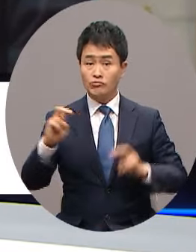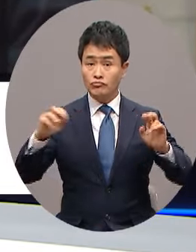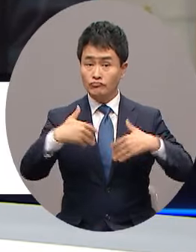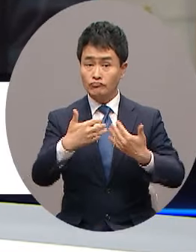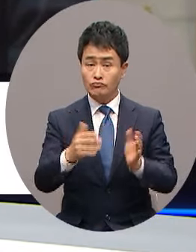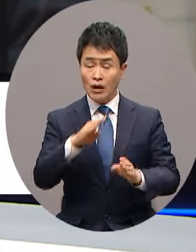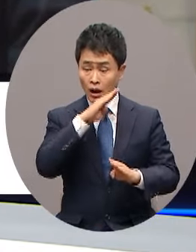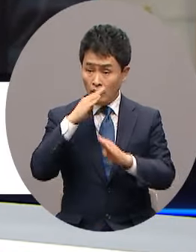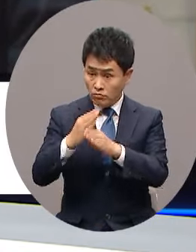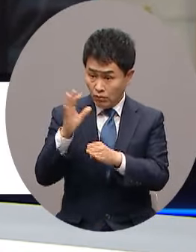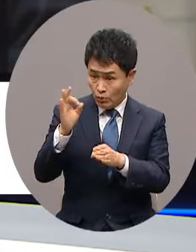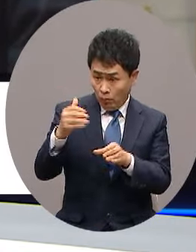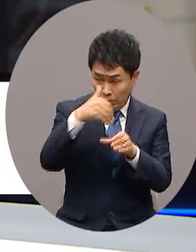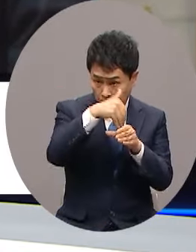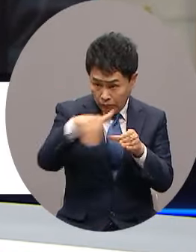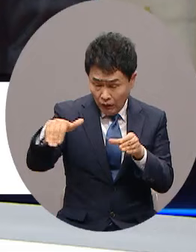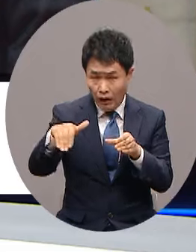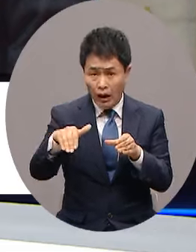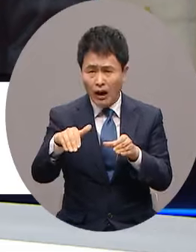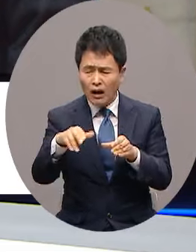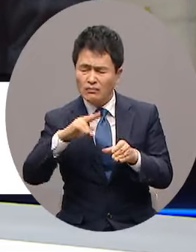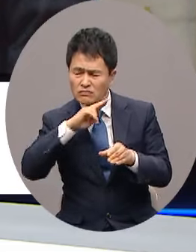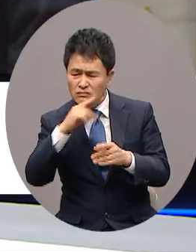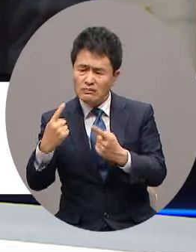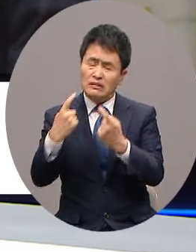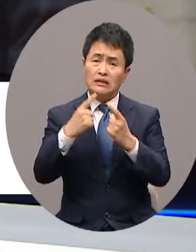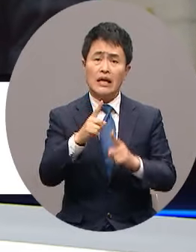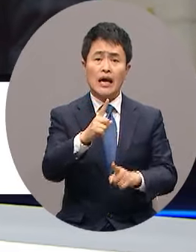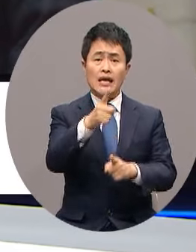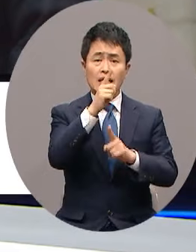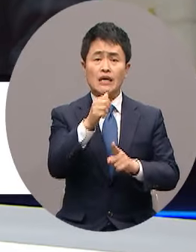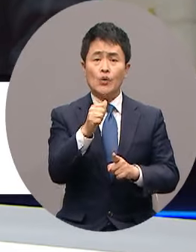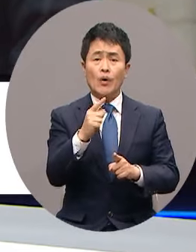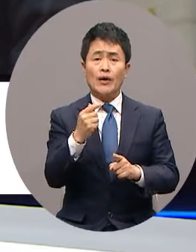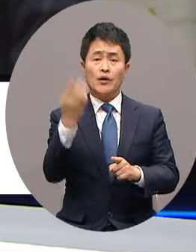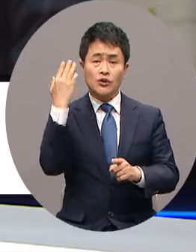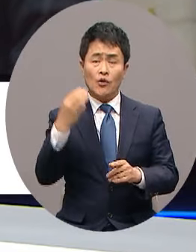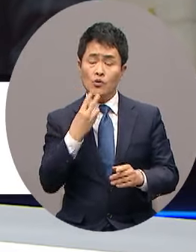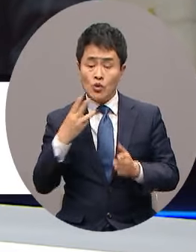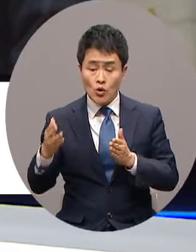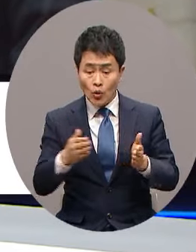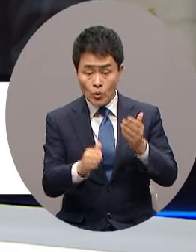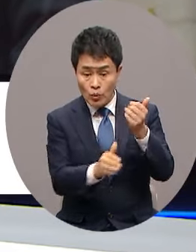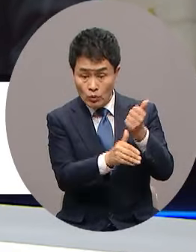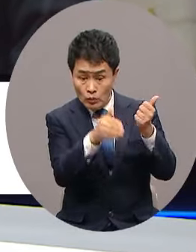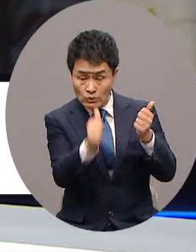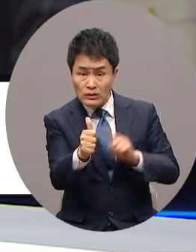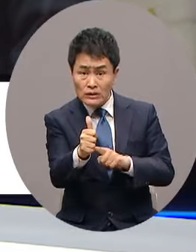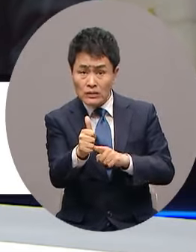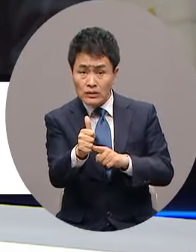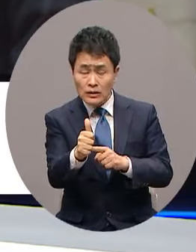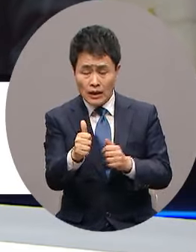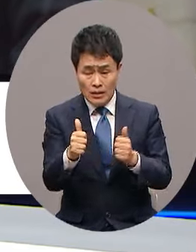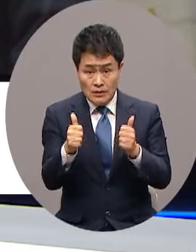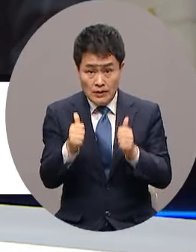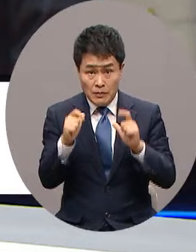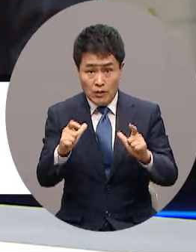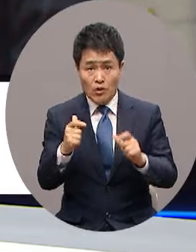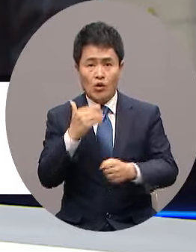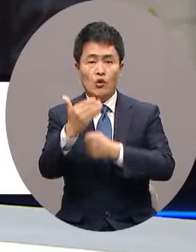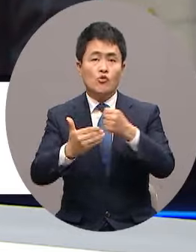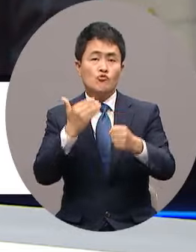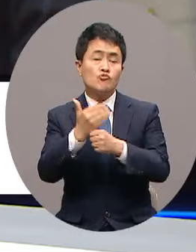의혹을 받고 있는 이화영 전 경기도 부지사의 일심 선고 공판이 끝났습니다 9년 6개월